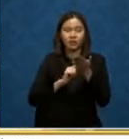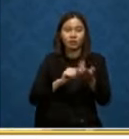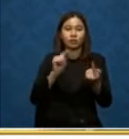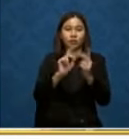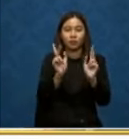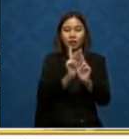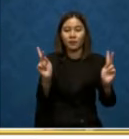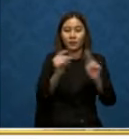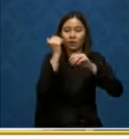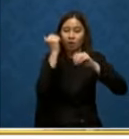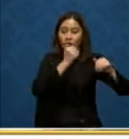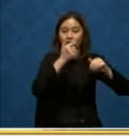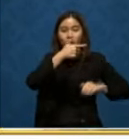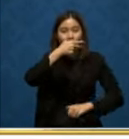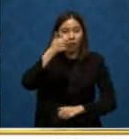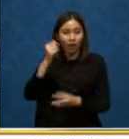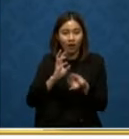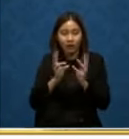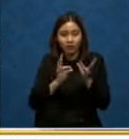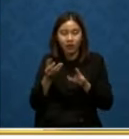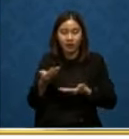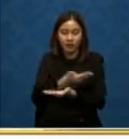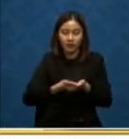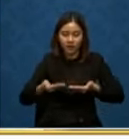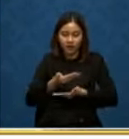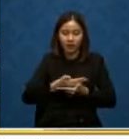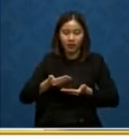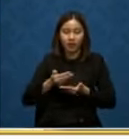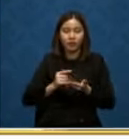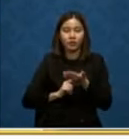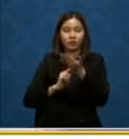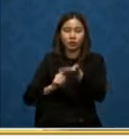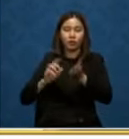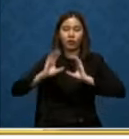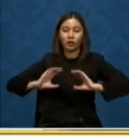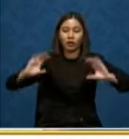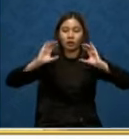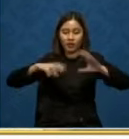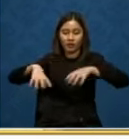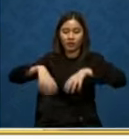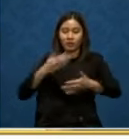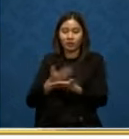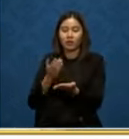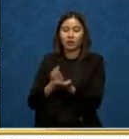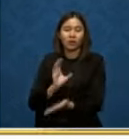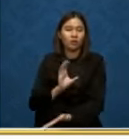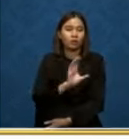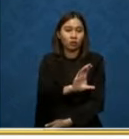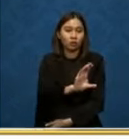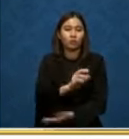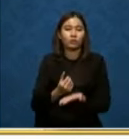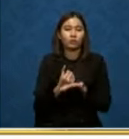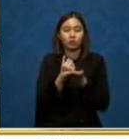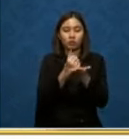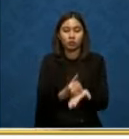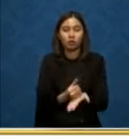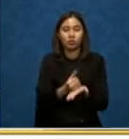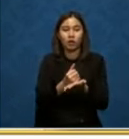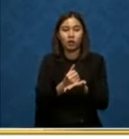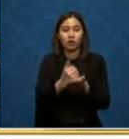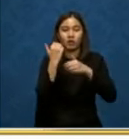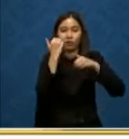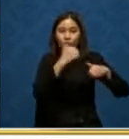กรรมการอ้อยและน้ำตาลเพื่อพิจารณาและนำเสนอรัฐบาลดำเนินการจัดสรรงบประมาณช่วยเหลือชาวไร่อ้อยที่ตัด